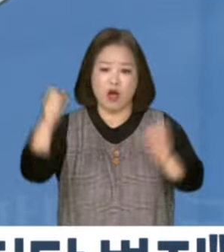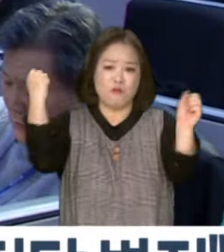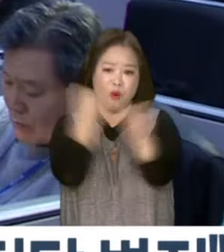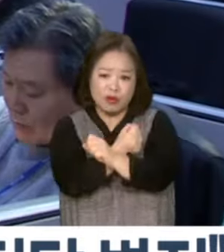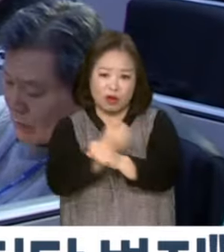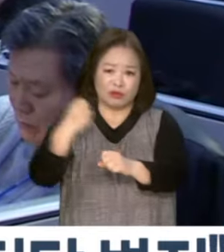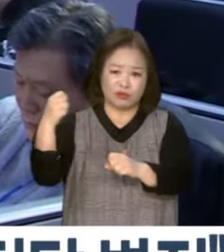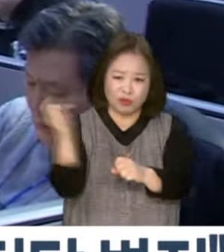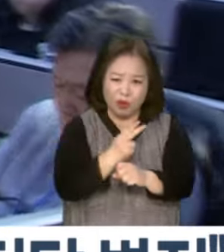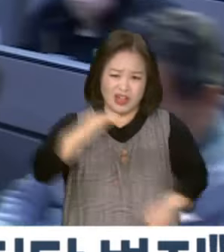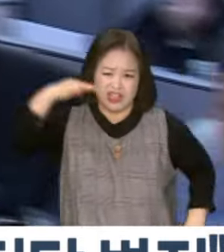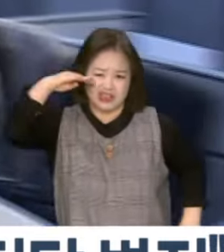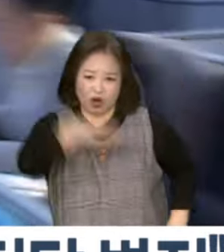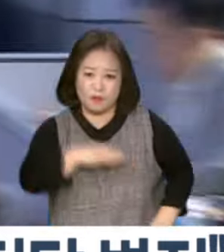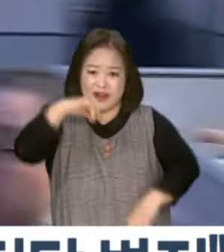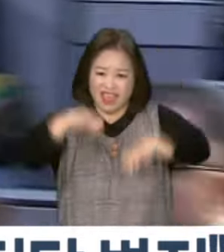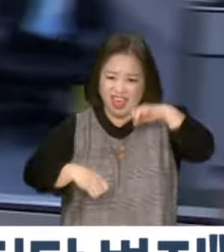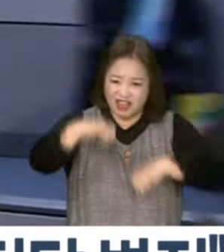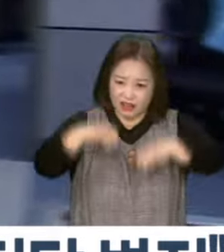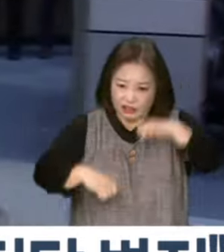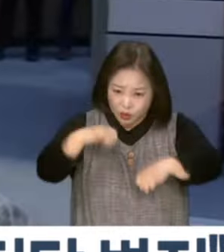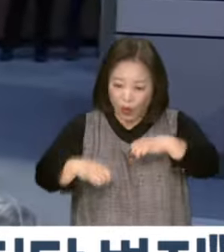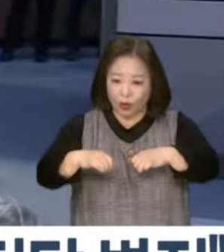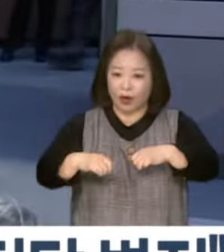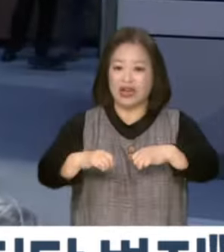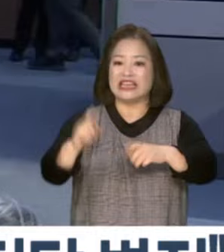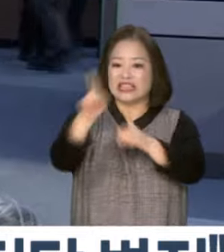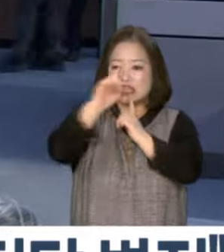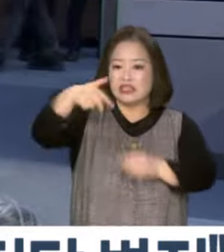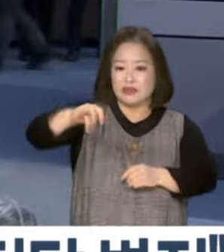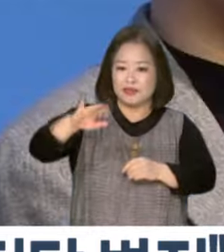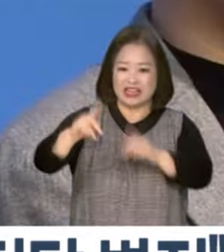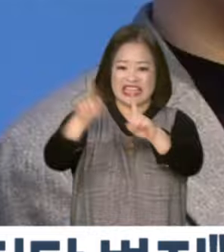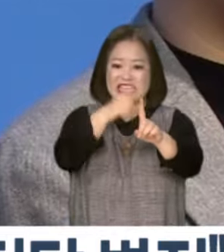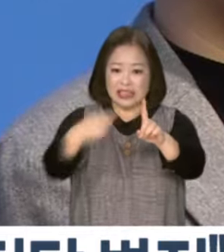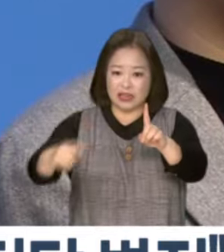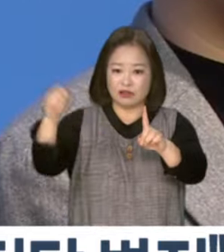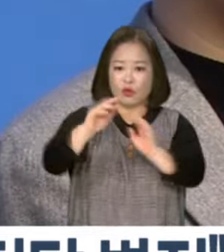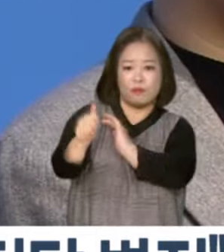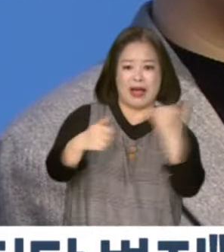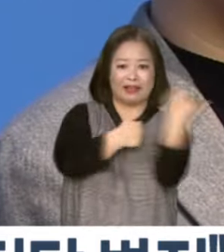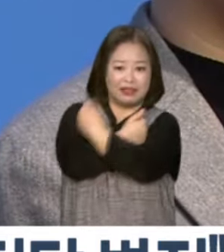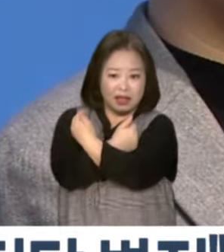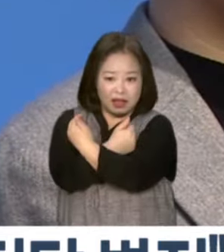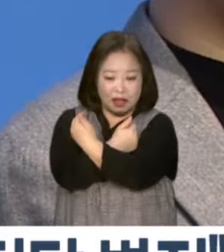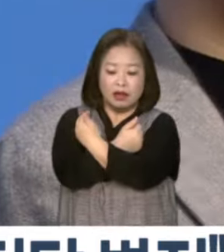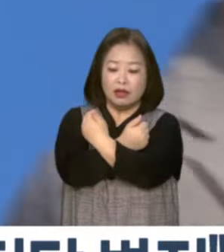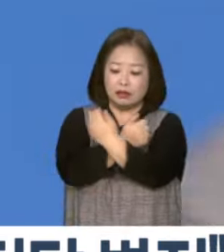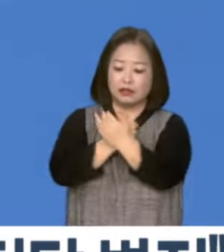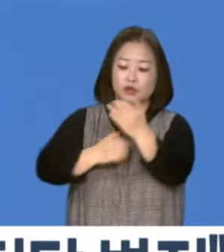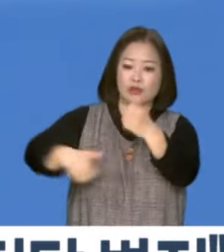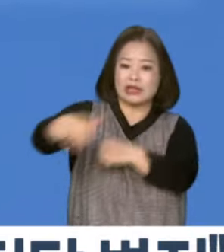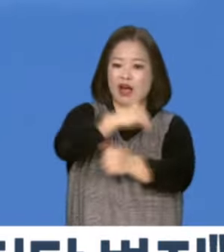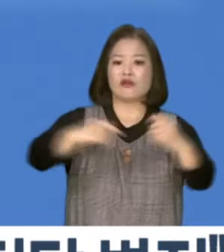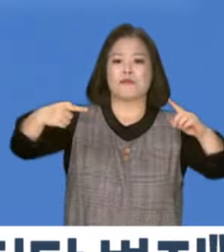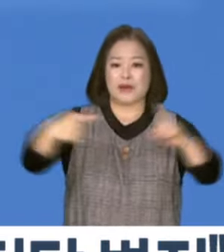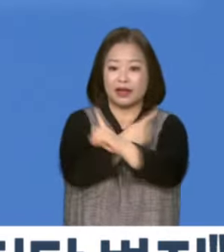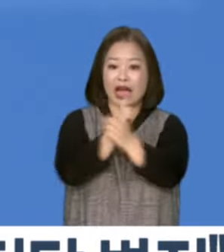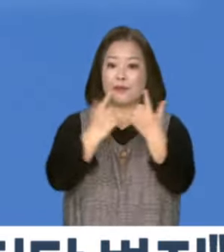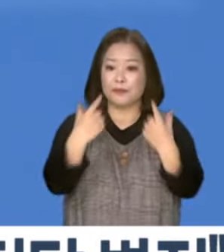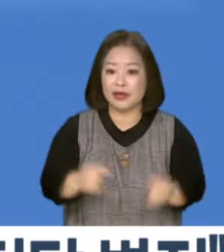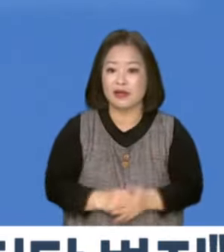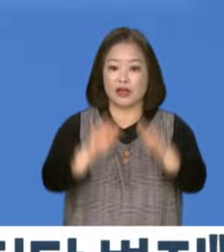폭력적이고 저급한 언동이 횡행하는 1인 정당, 방탄 정당으로 변질했다고 지적했습니다. 탈당